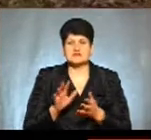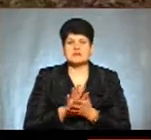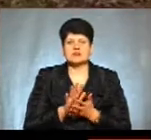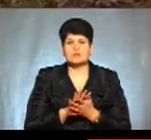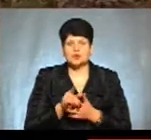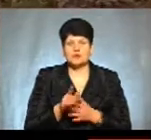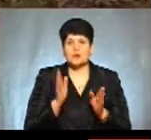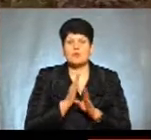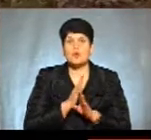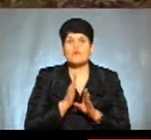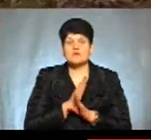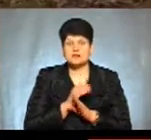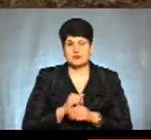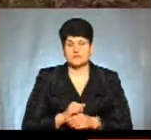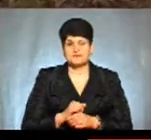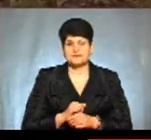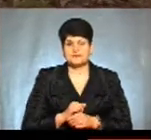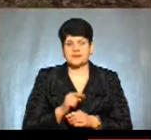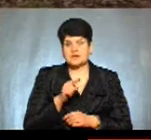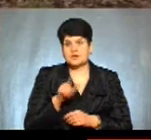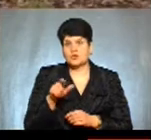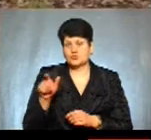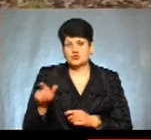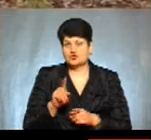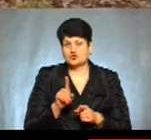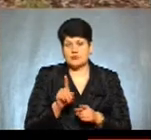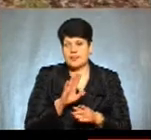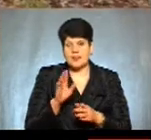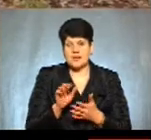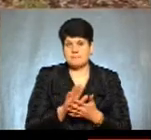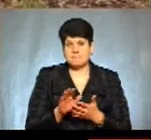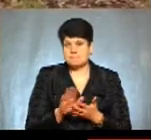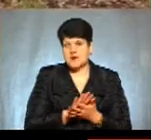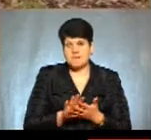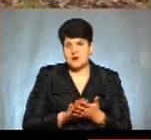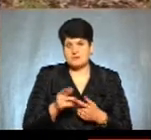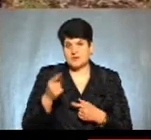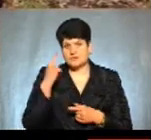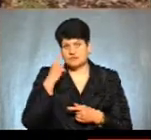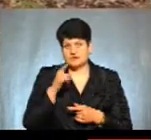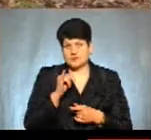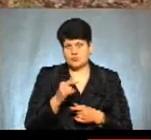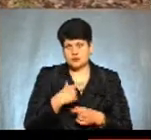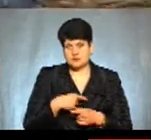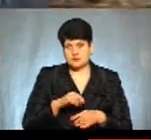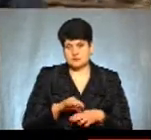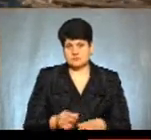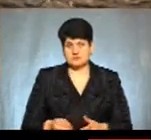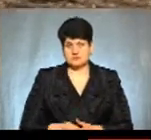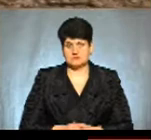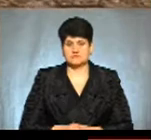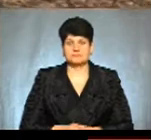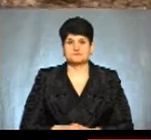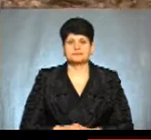забруднює повітря. Ну, і ті люди, що не прибирають, мені здається, що вони себе дуже погано повели.